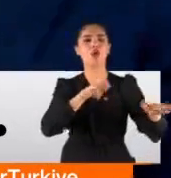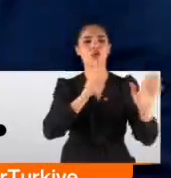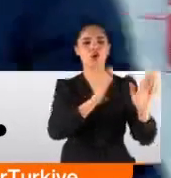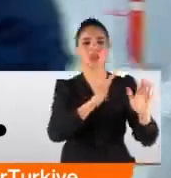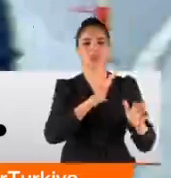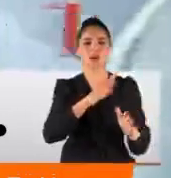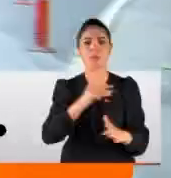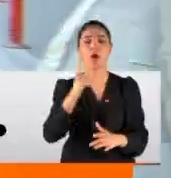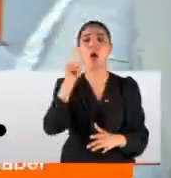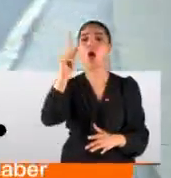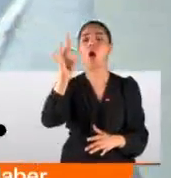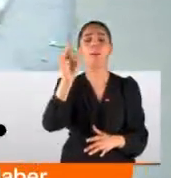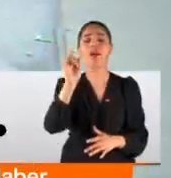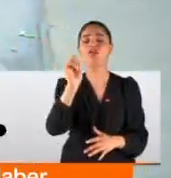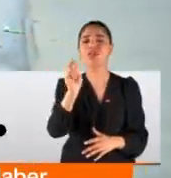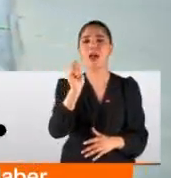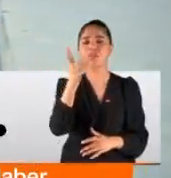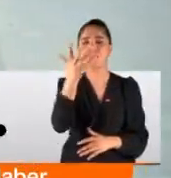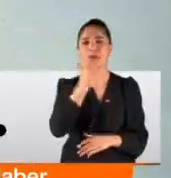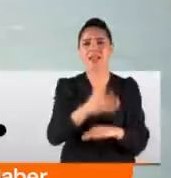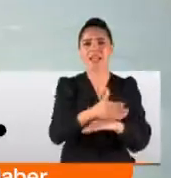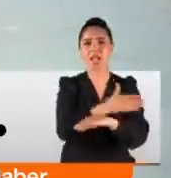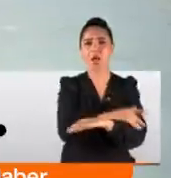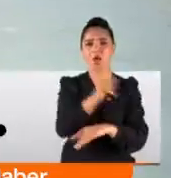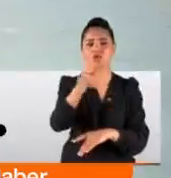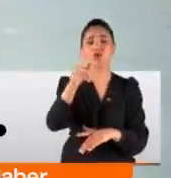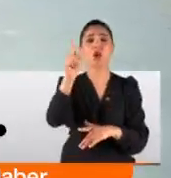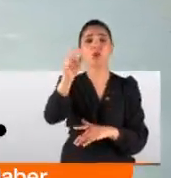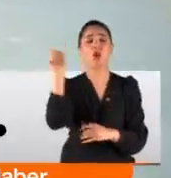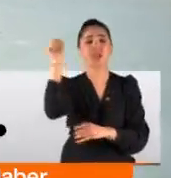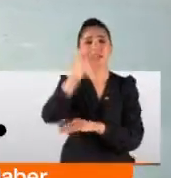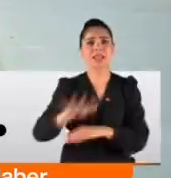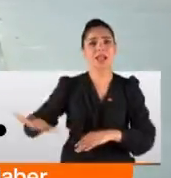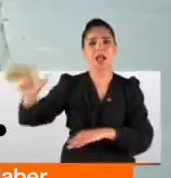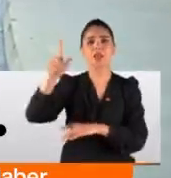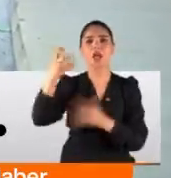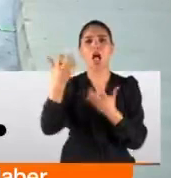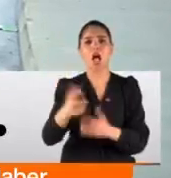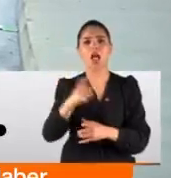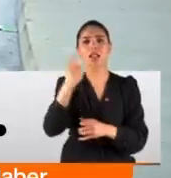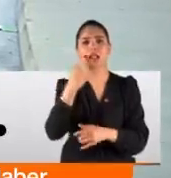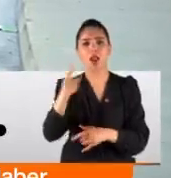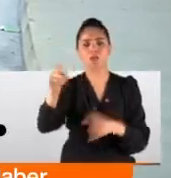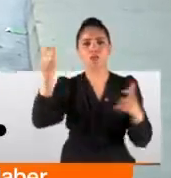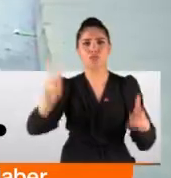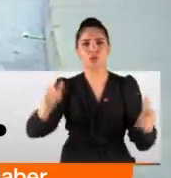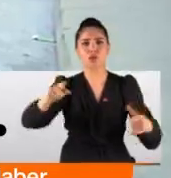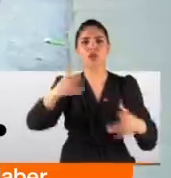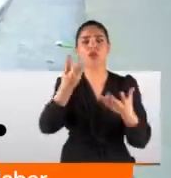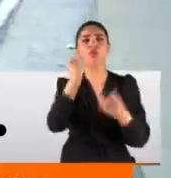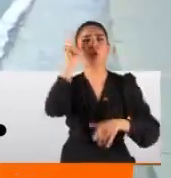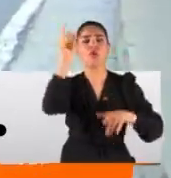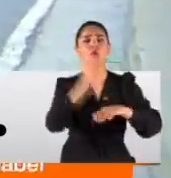darbe girişiminin üzerinden 5 yıl geçti. Tam 5 yıl önce hainler zırhlı araçlarla, ağır silahlarla birlikte işte tam da bulunduğum noktada